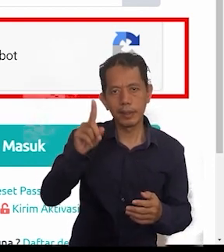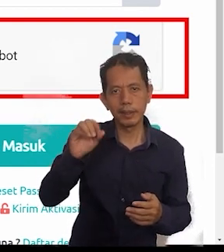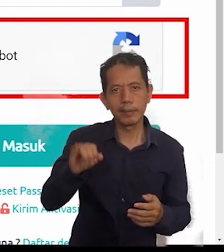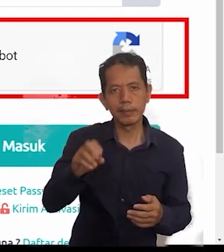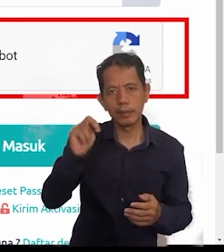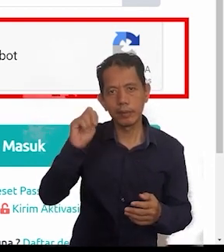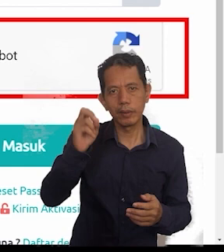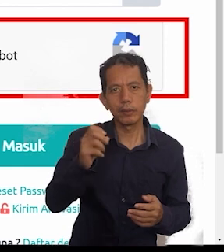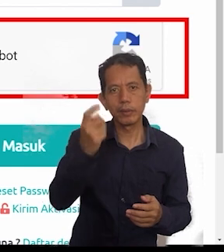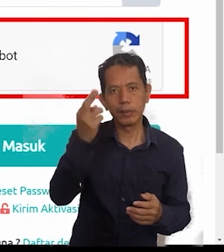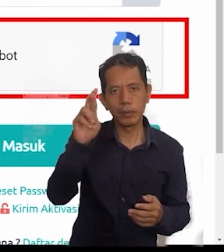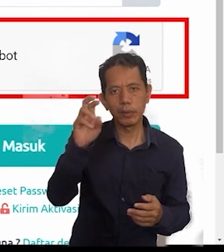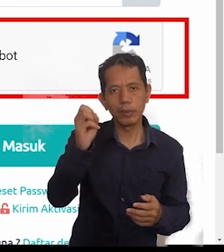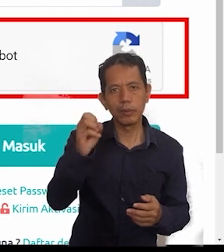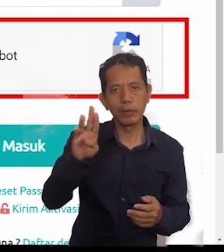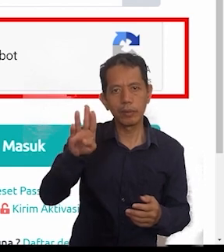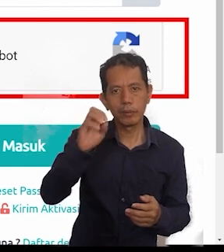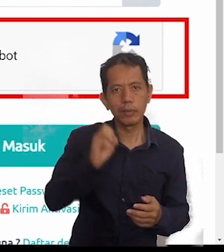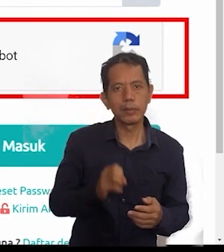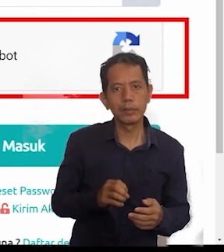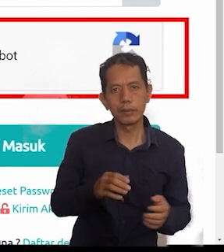tanda centang.